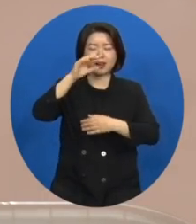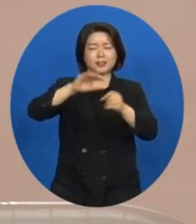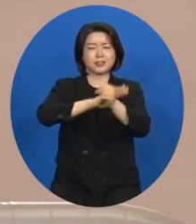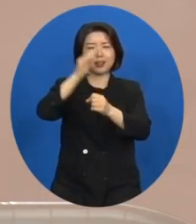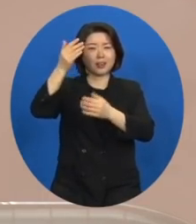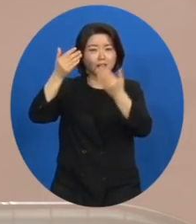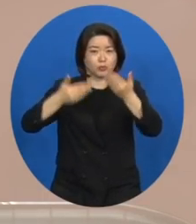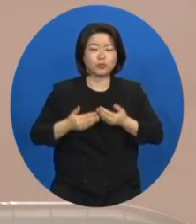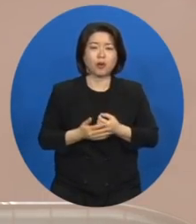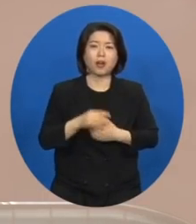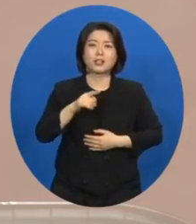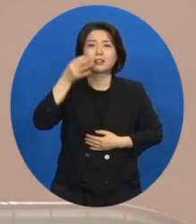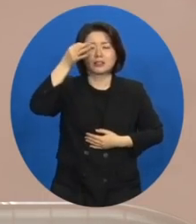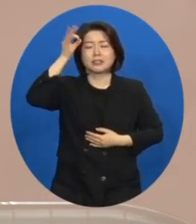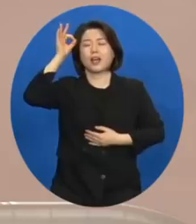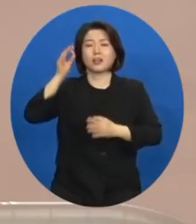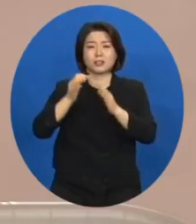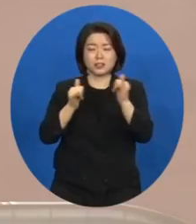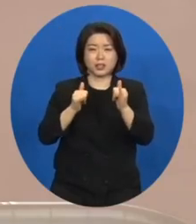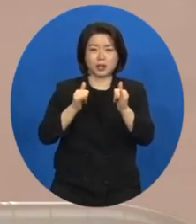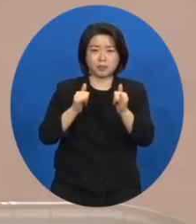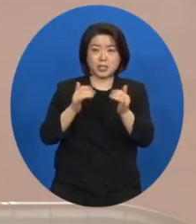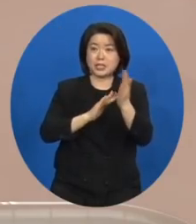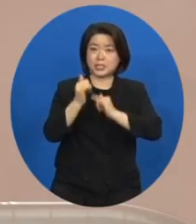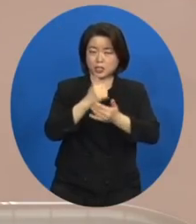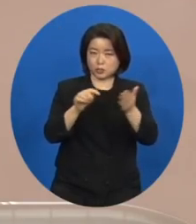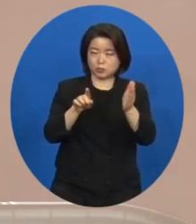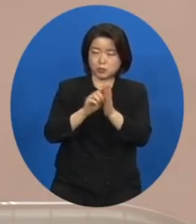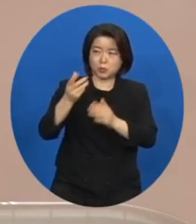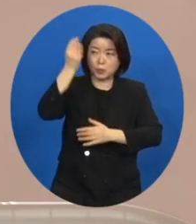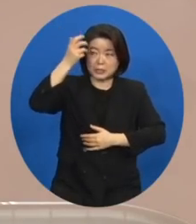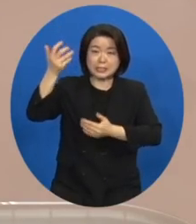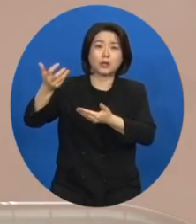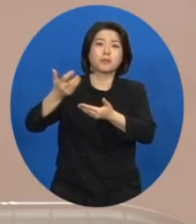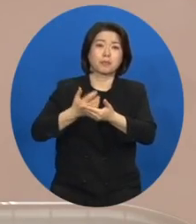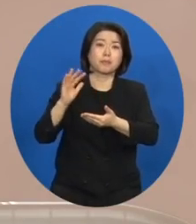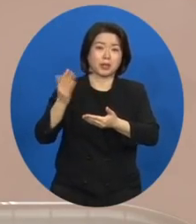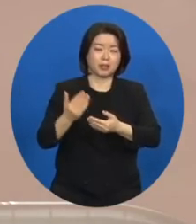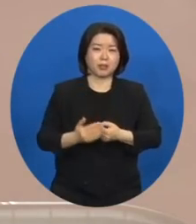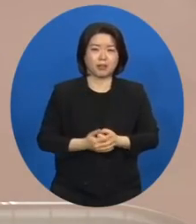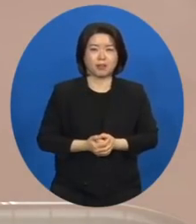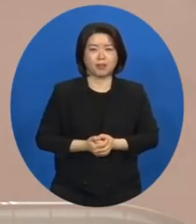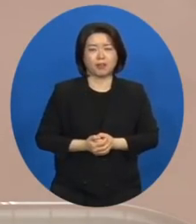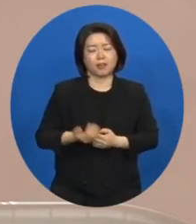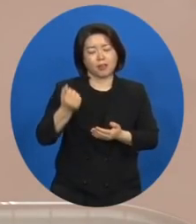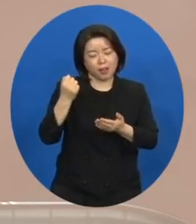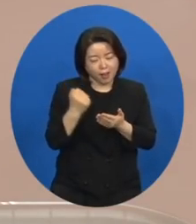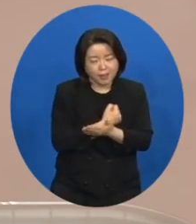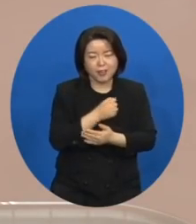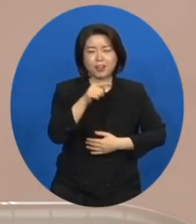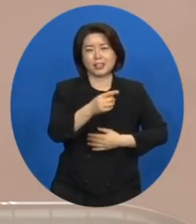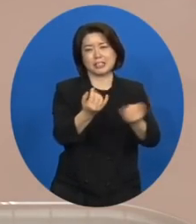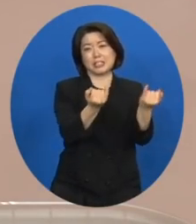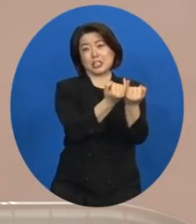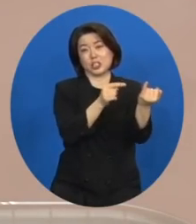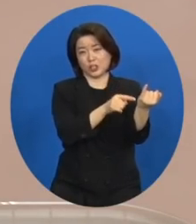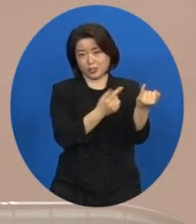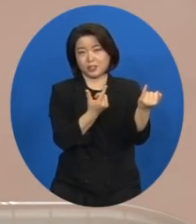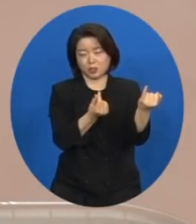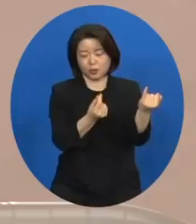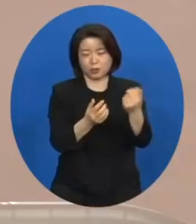예수를 믿고 성령을 받게 되는 거죠 그러나 안타깝게도 이 여인과 같이 그 무조건적인